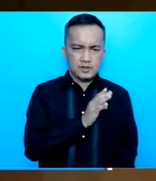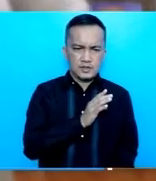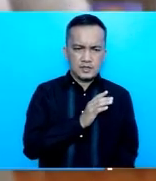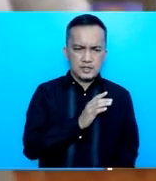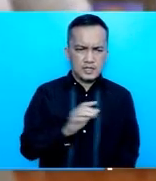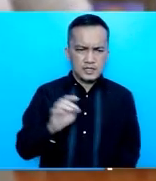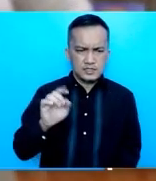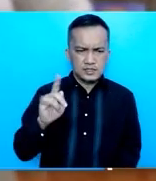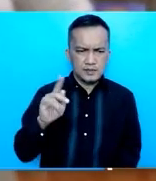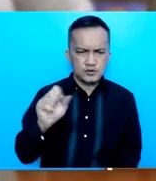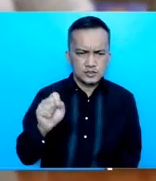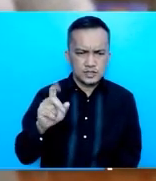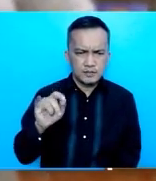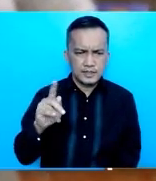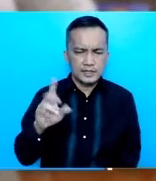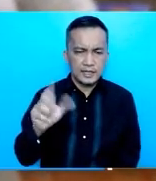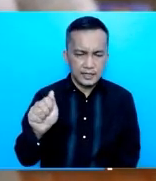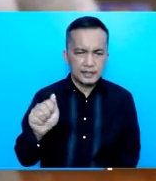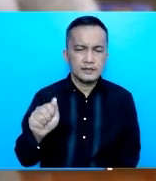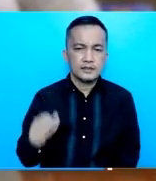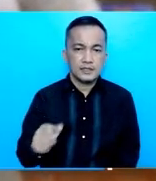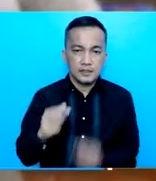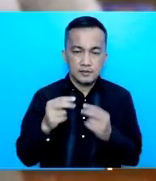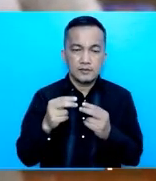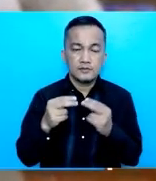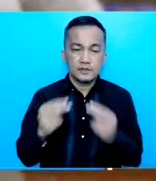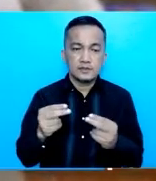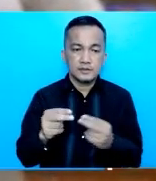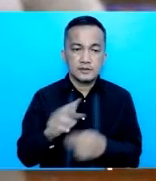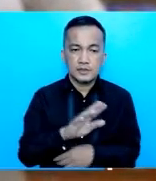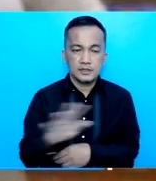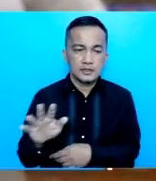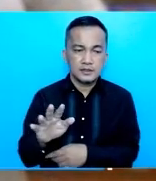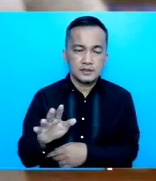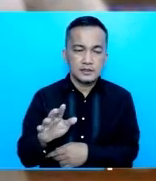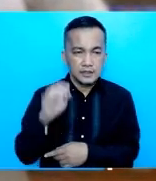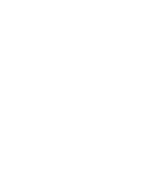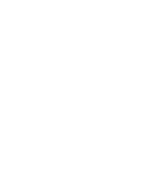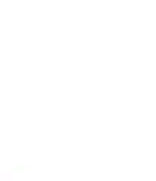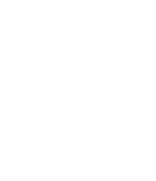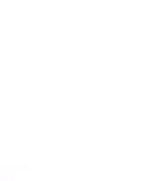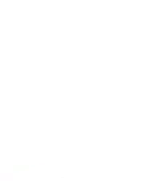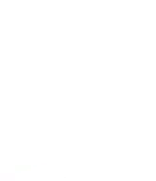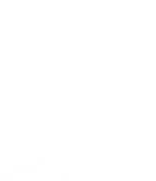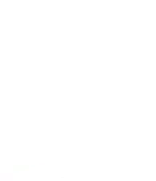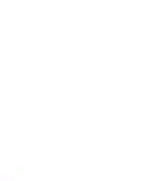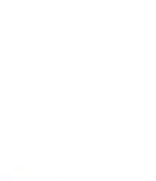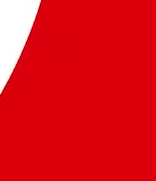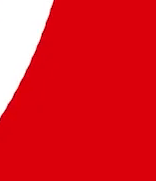Sagarbarya. Nagbabalita mula sa frontline, Elaine Fulhensyo, News 5.